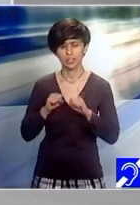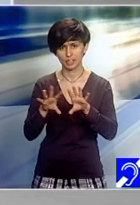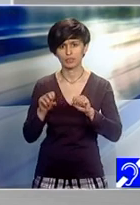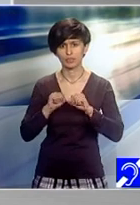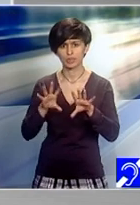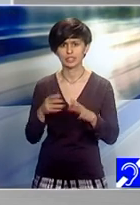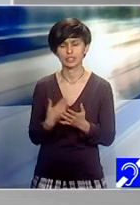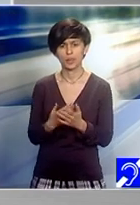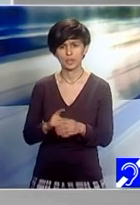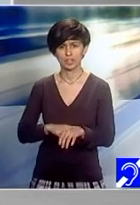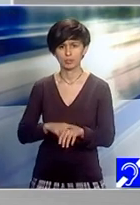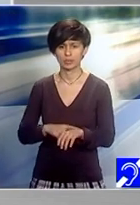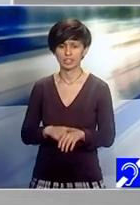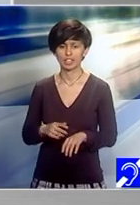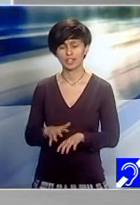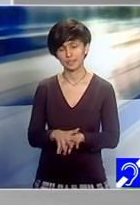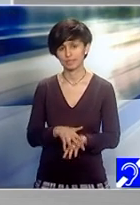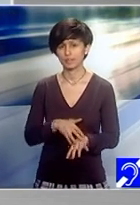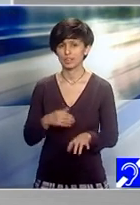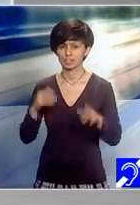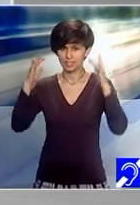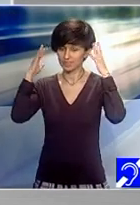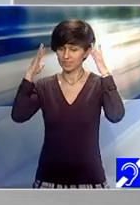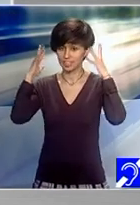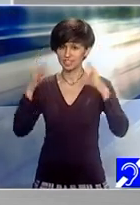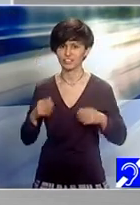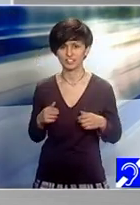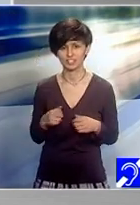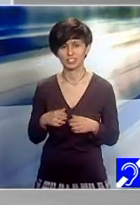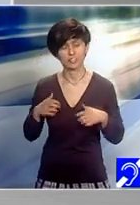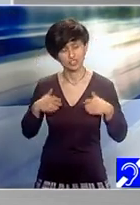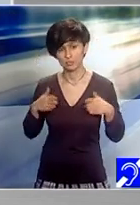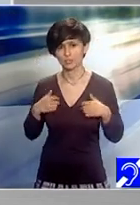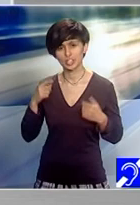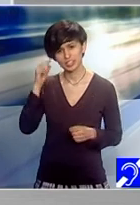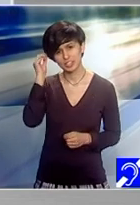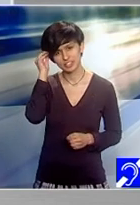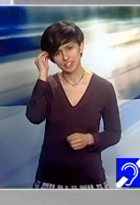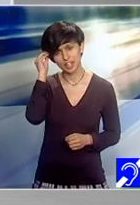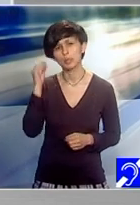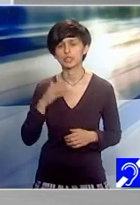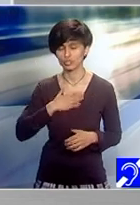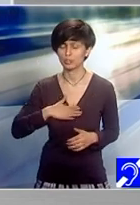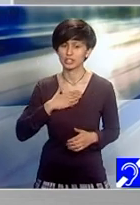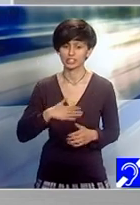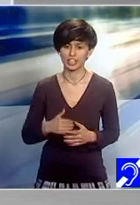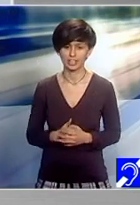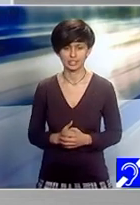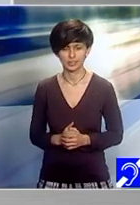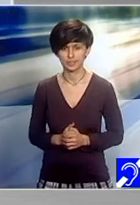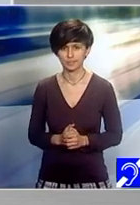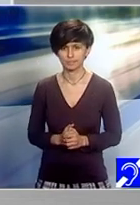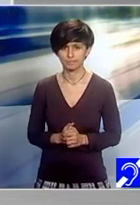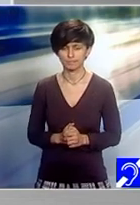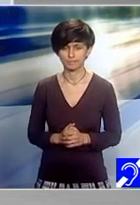momentele în care te simți fericit și bucuros și vesel, ți le amintești cu mare drag și informațiile pe care le-ai acumulat în perioada respectivă, la